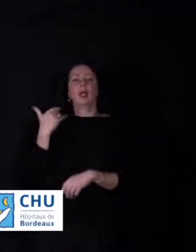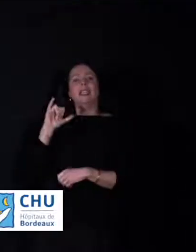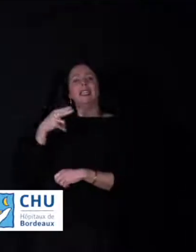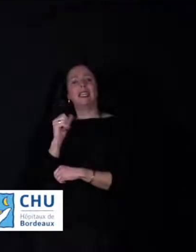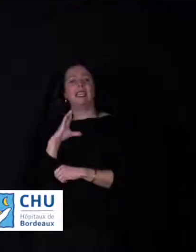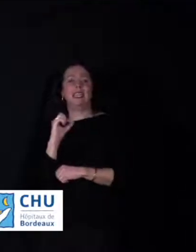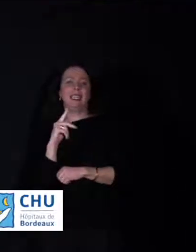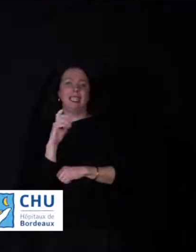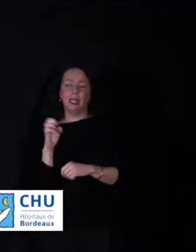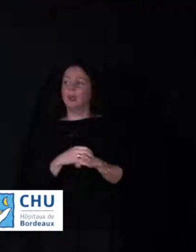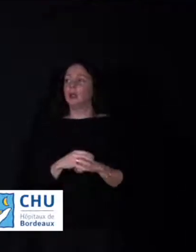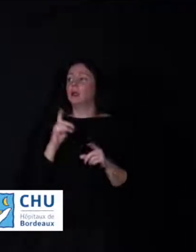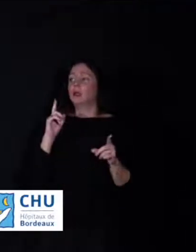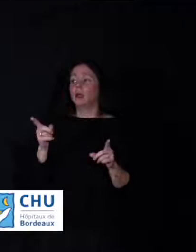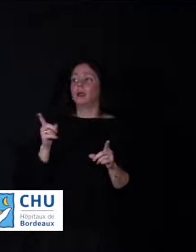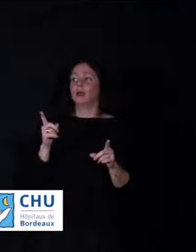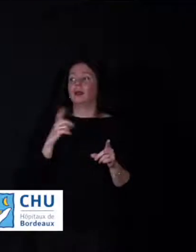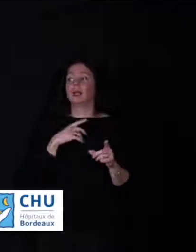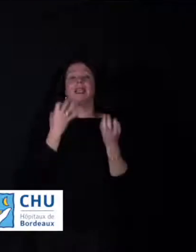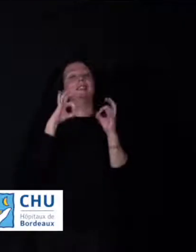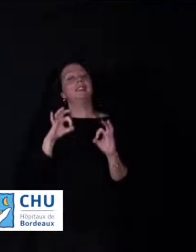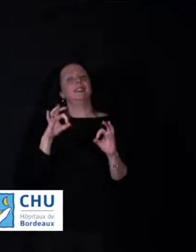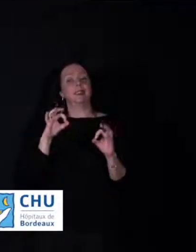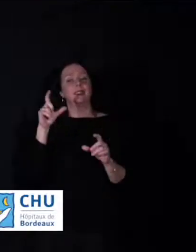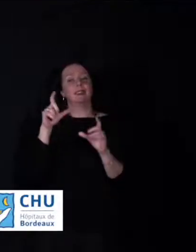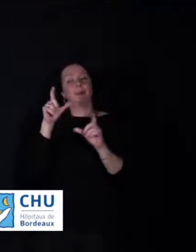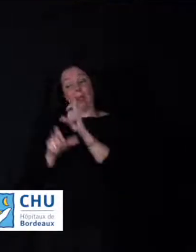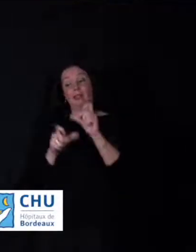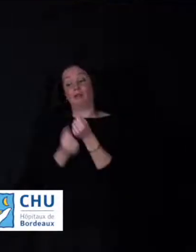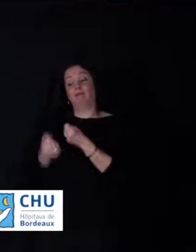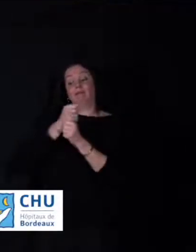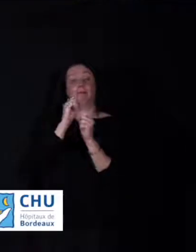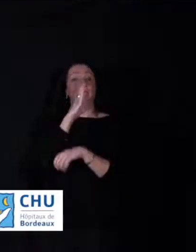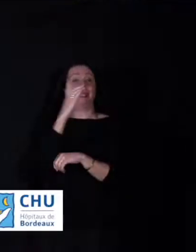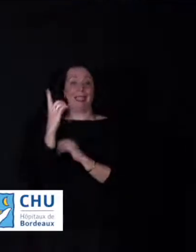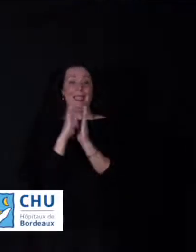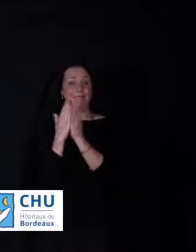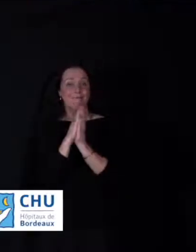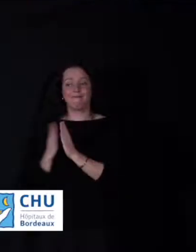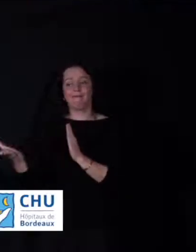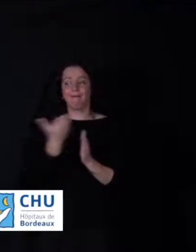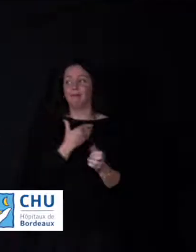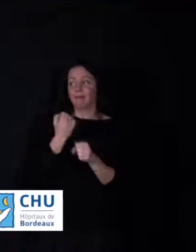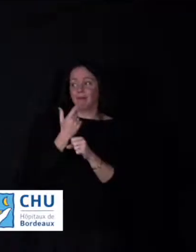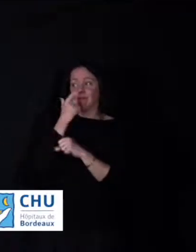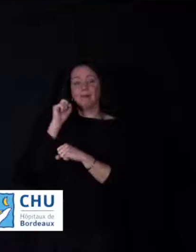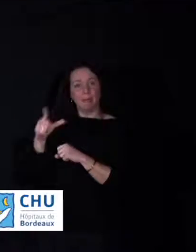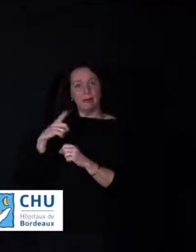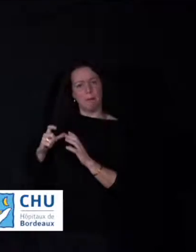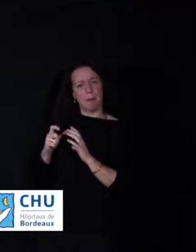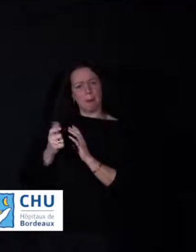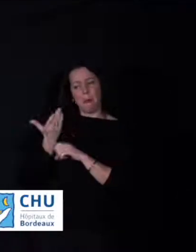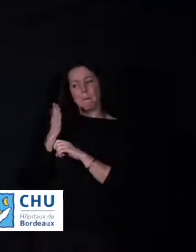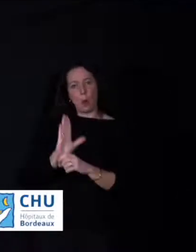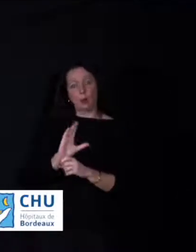Inklink et 10 créateurs de BD. Ce travail retrace notre parcours de